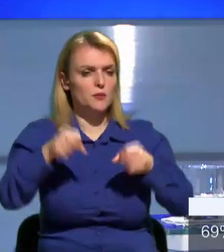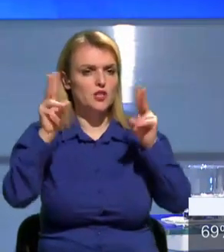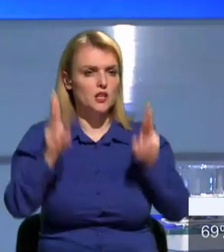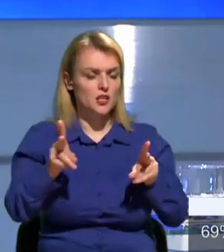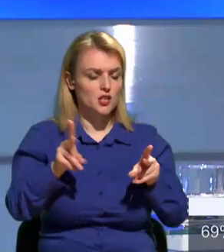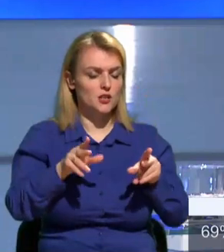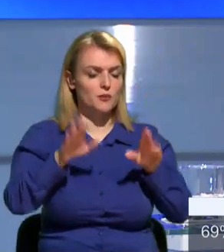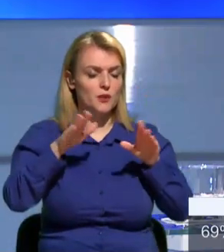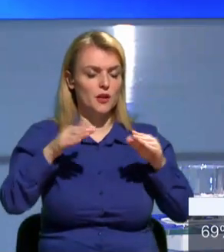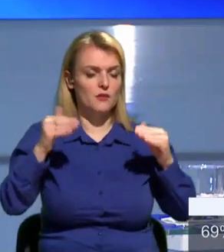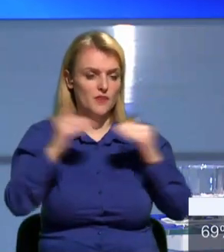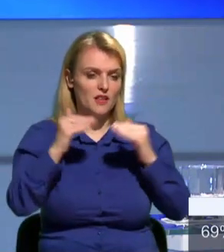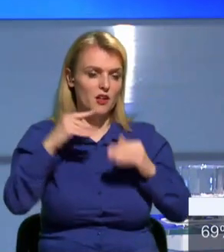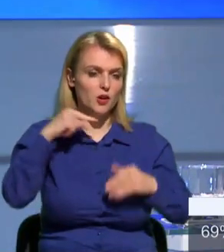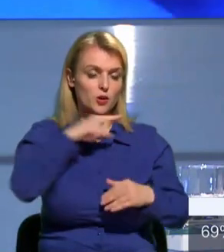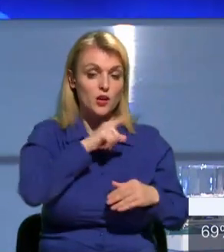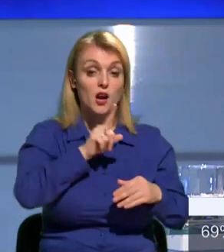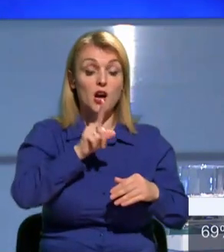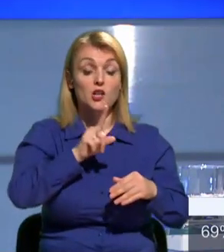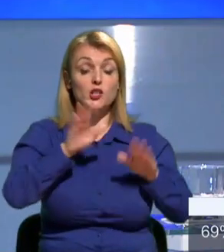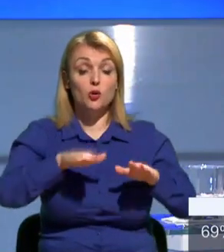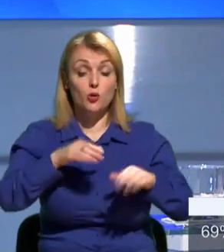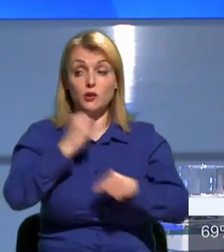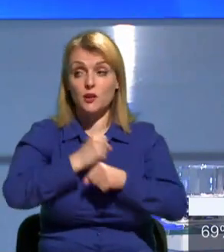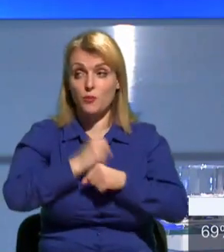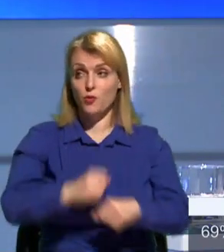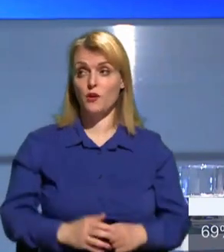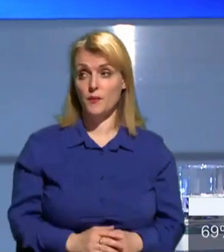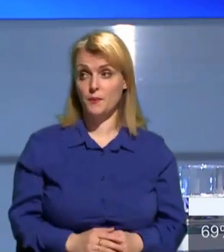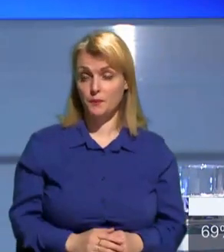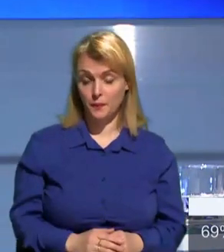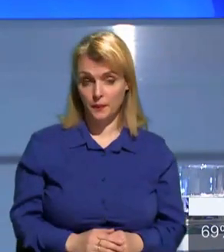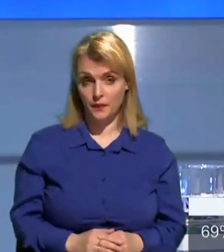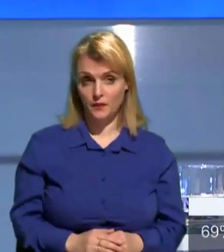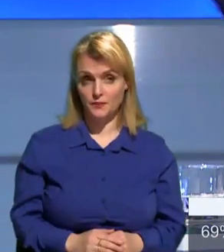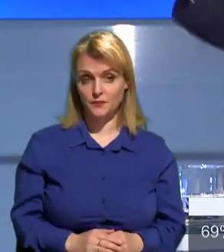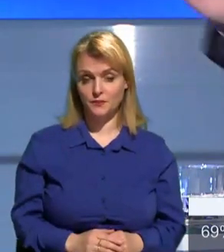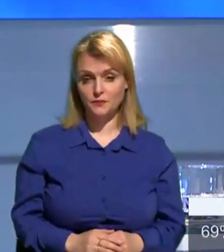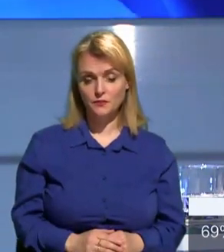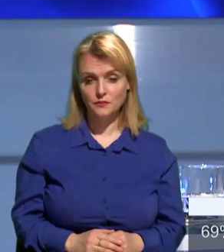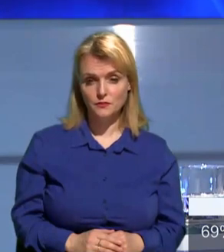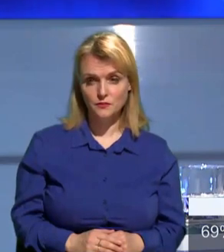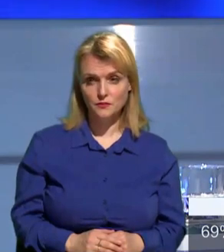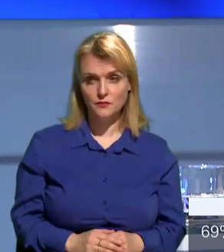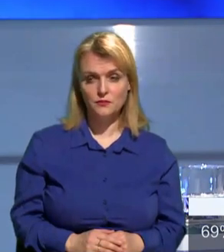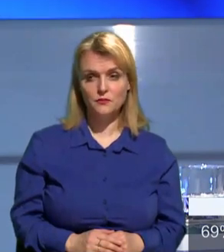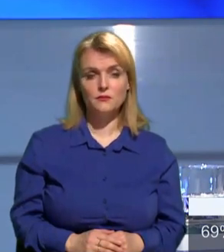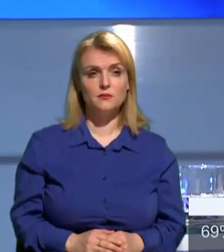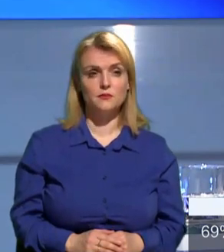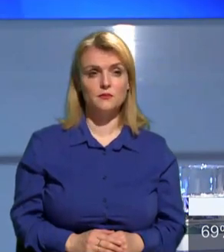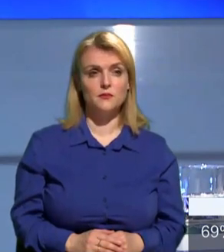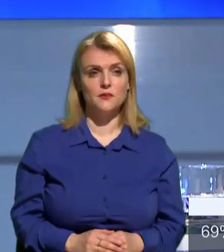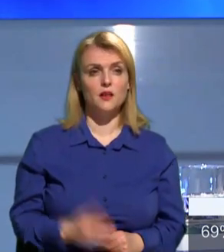Cu locul de muncă. Aici noi am venit cu o abordare mult mai largă și cu acele parcuri industriale despre care ați vorbit când ați făcut